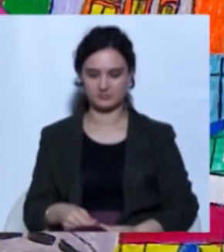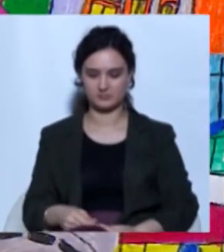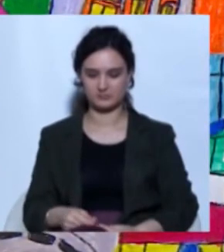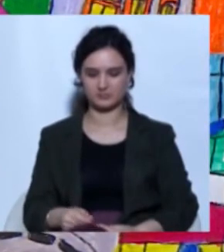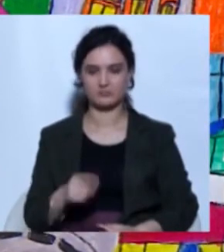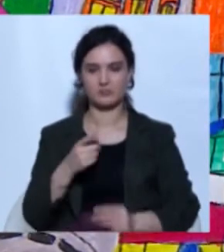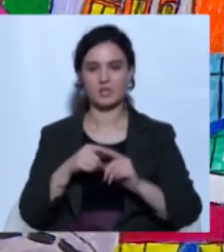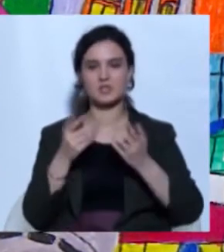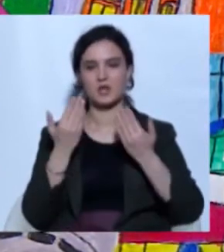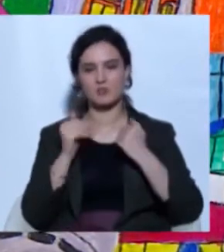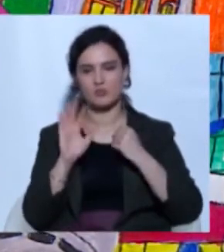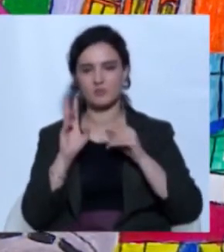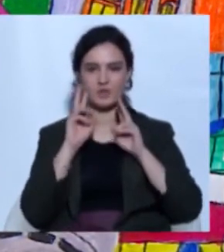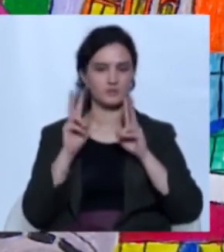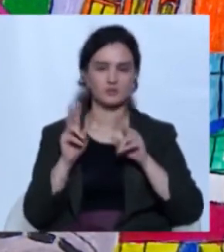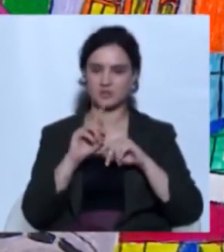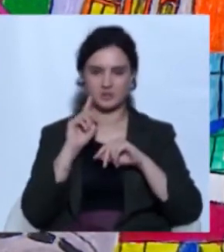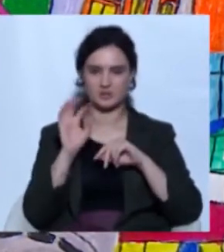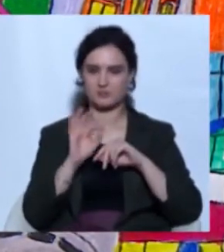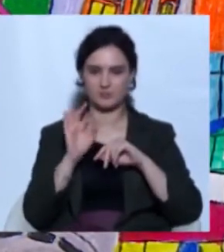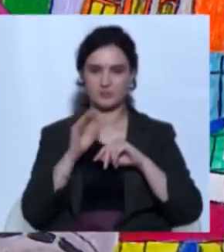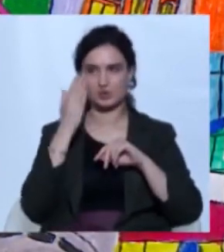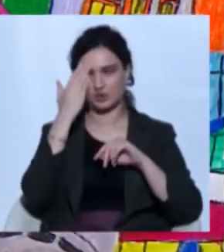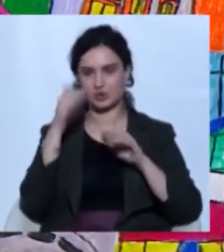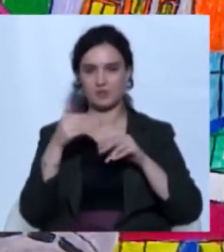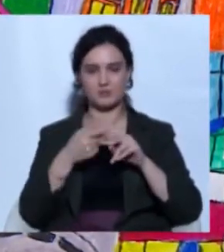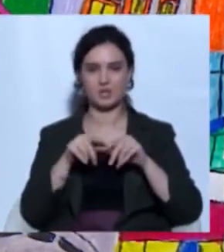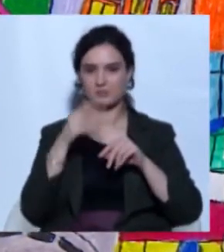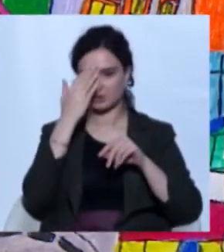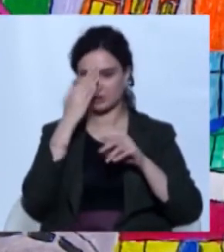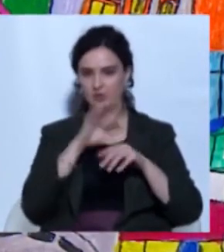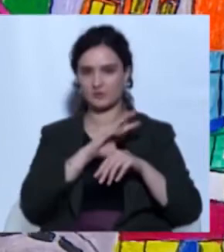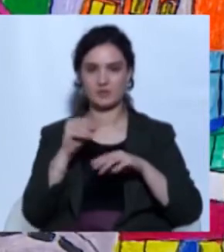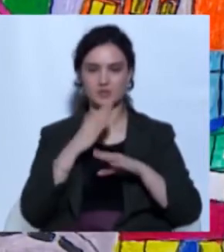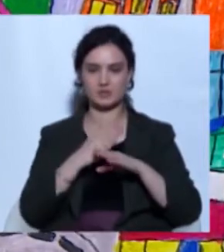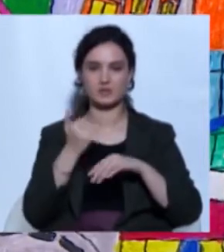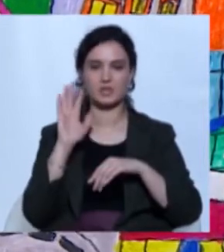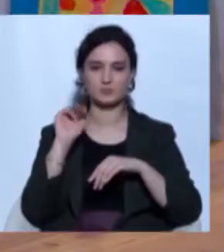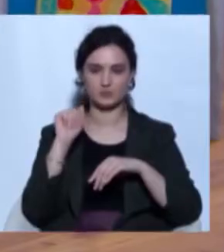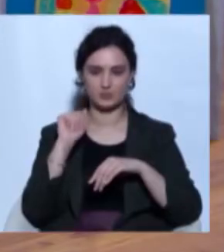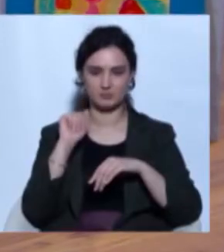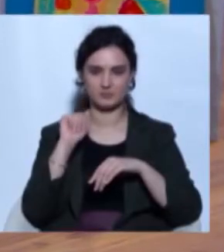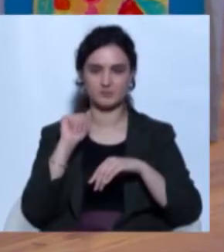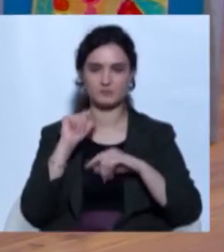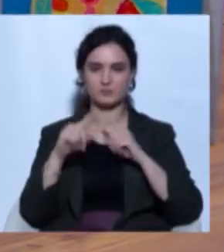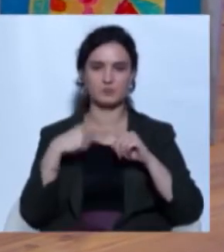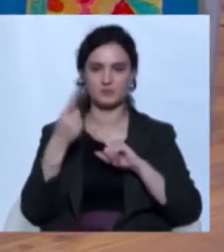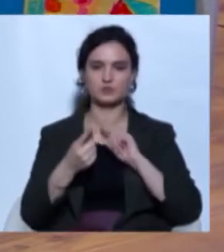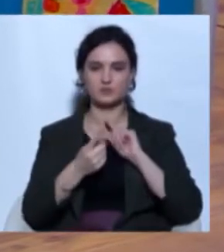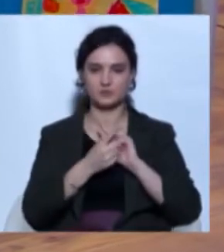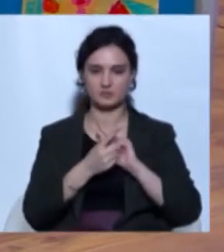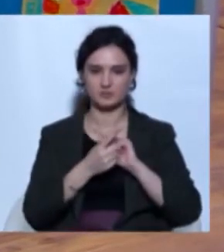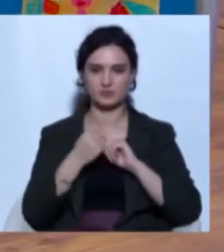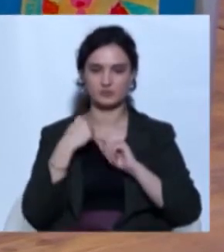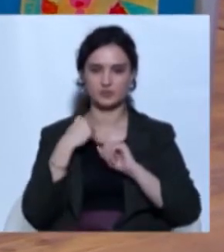არ გამომივა, არ ვიცი, არ შემილია, ნიჭი არა მაქვს. ამის ნიჭი აქვს ყველას. ეხა გემშვიდობებით. მომავალ